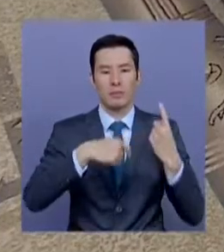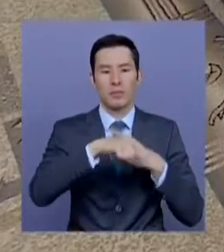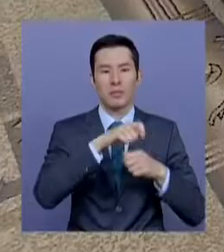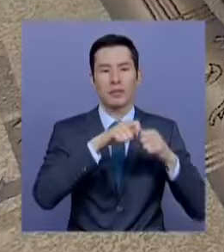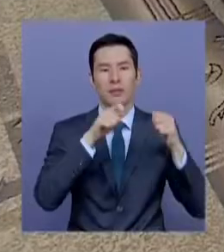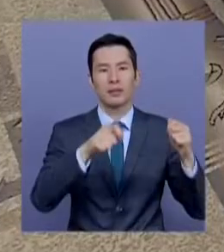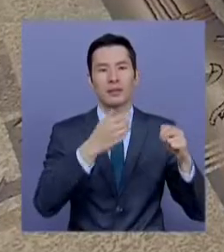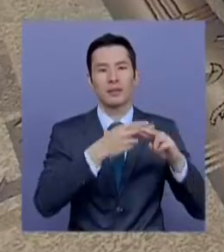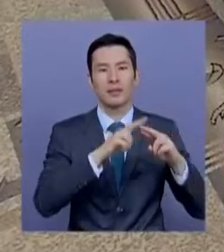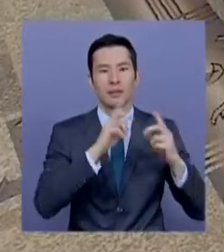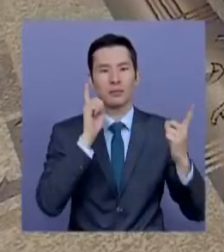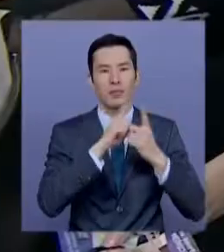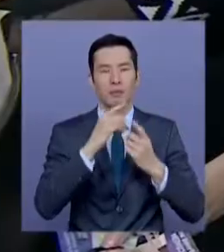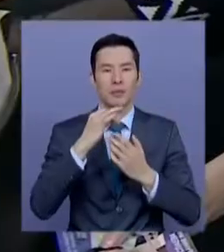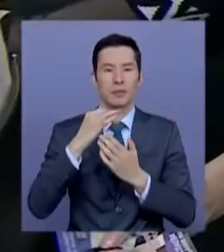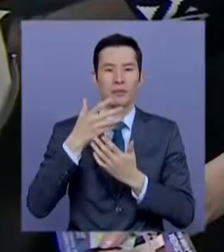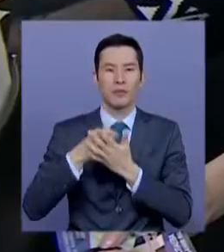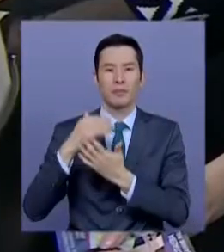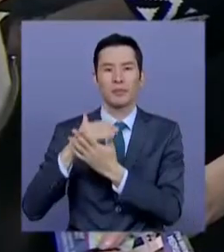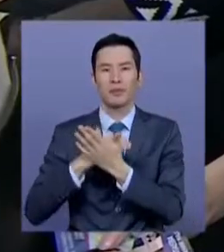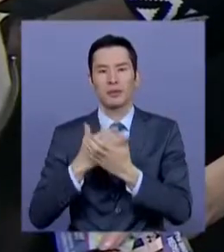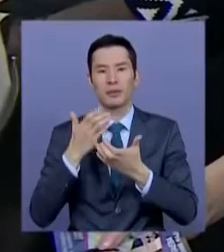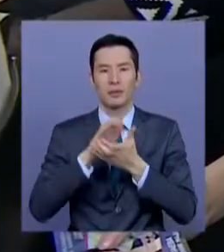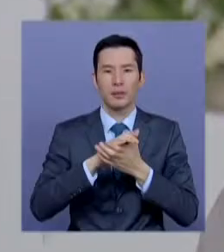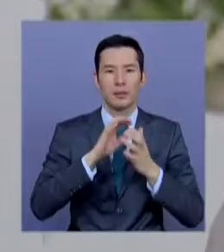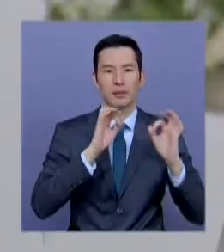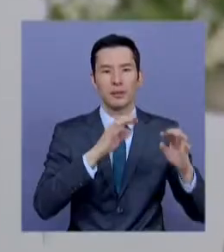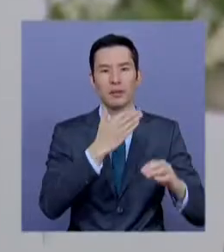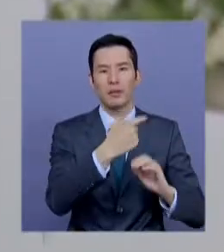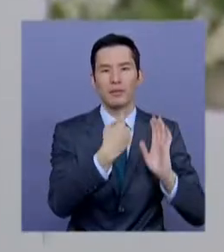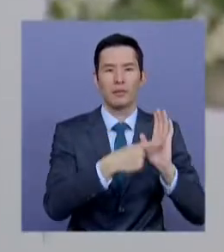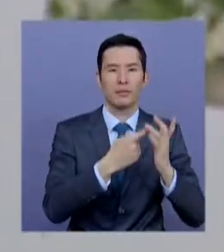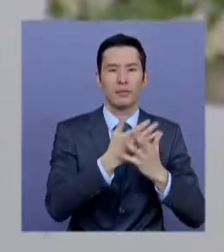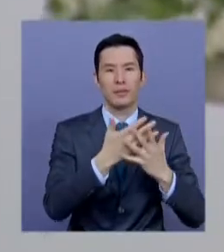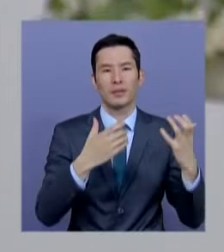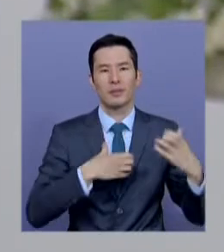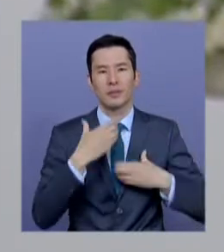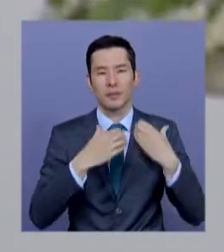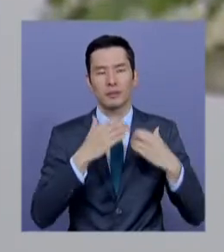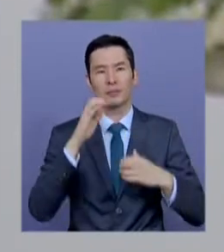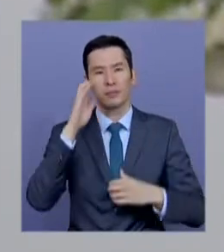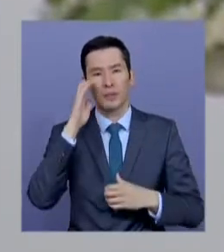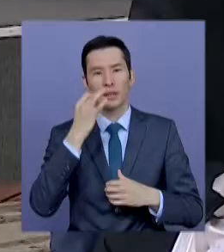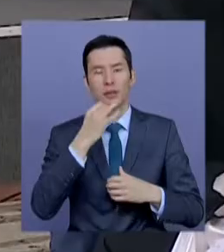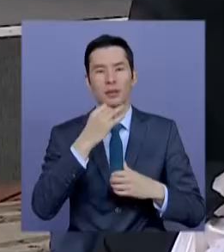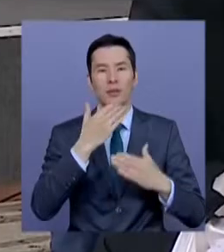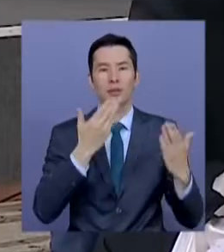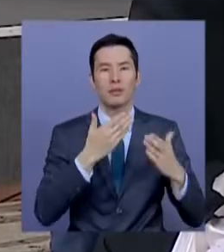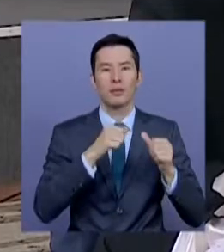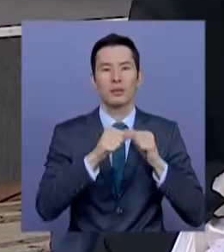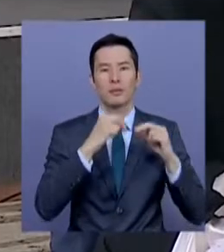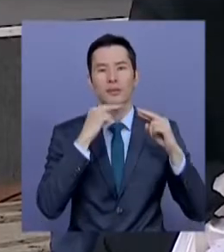жолығып, бағдарламасымен таныстырды. Олардың ұсыныс пікірлерін де тыңдап, кәсіпкерлікті дамыту үшін қандай мәселелерге назар